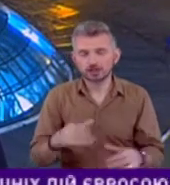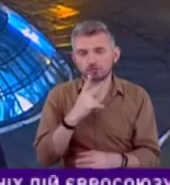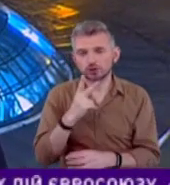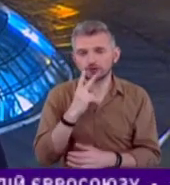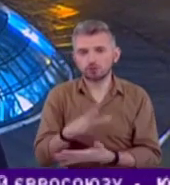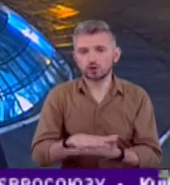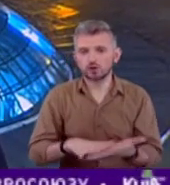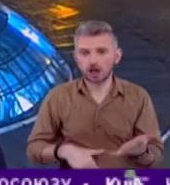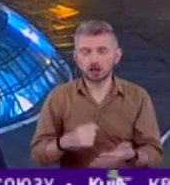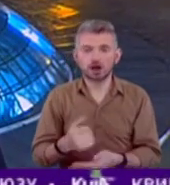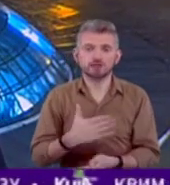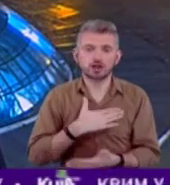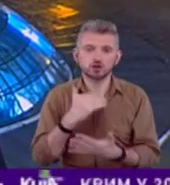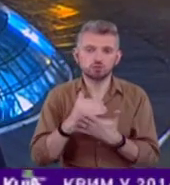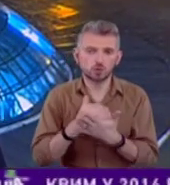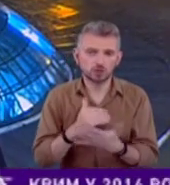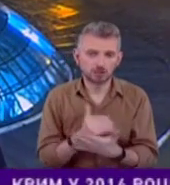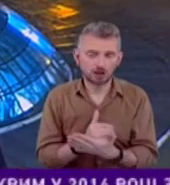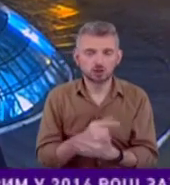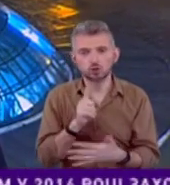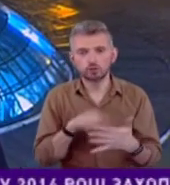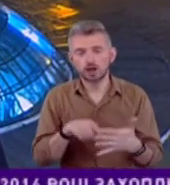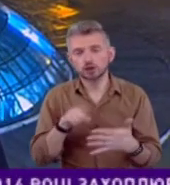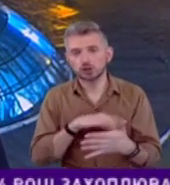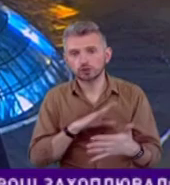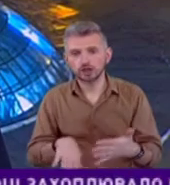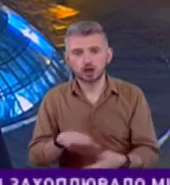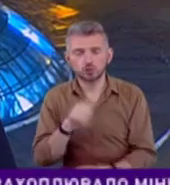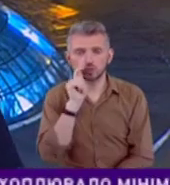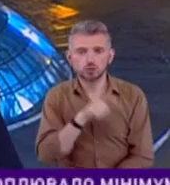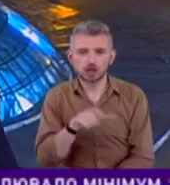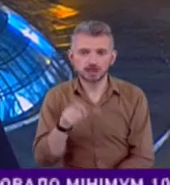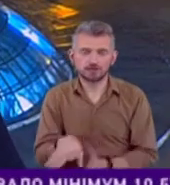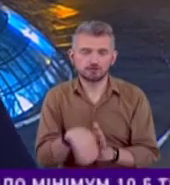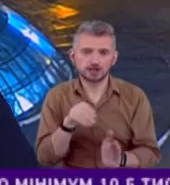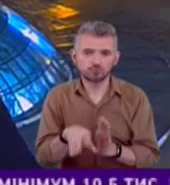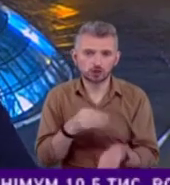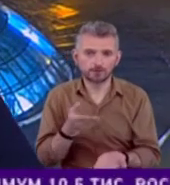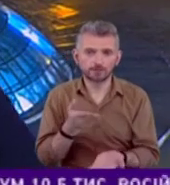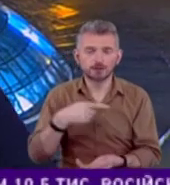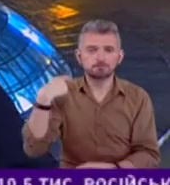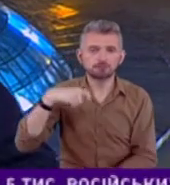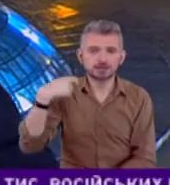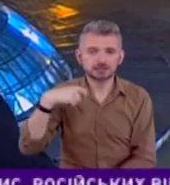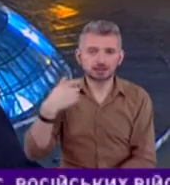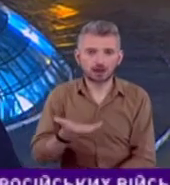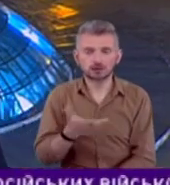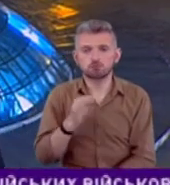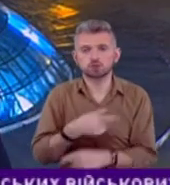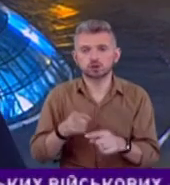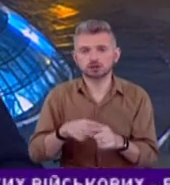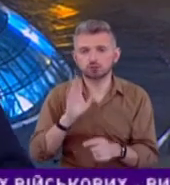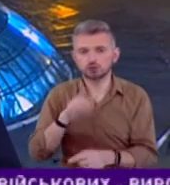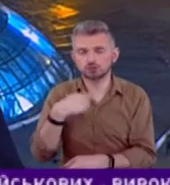подивимося далі. А в нашій програмі чи довіряють українці виборам в президента. Про це ми